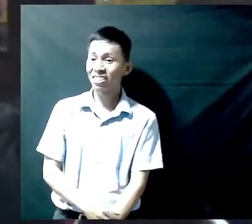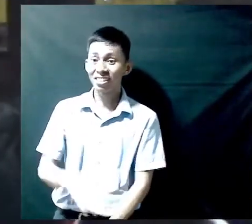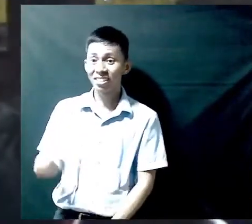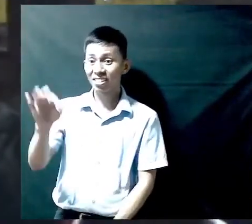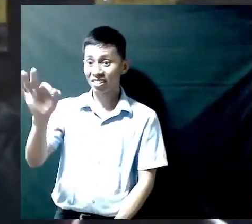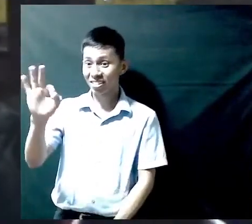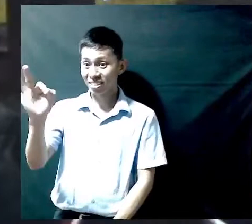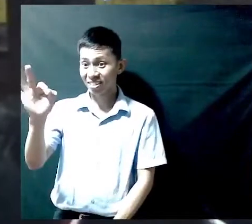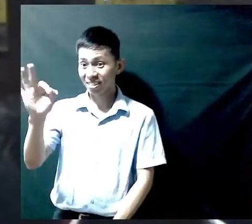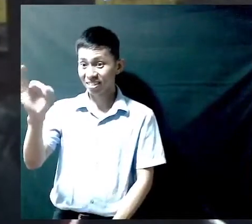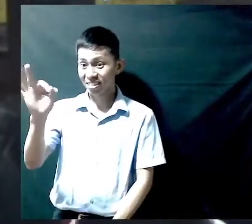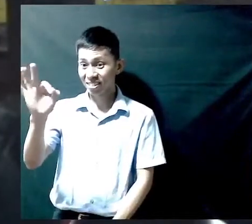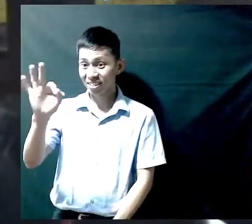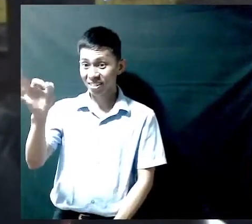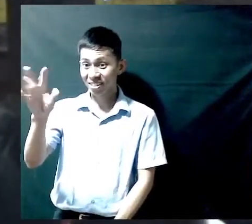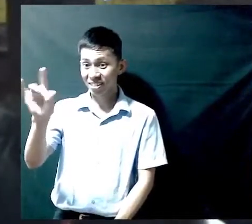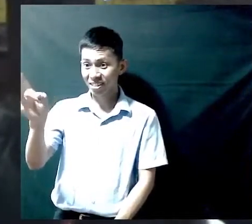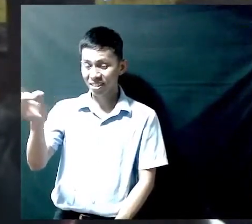1988, I graduated